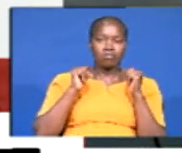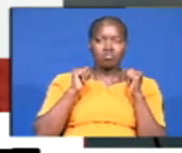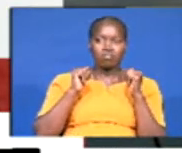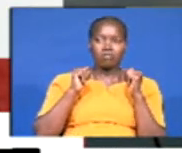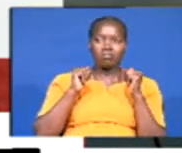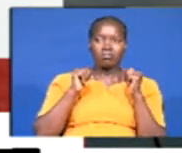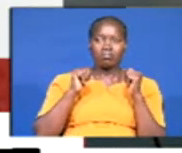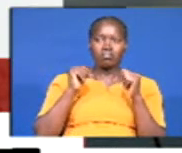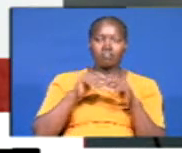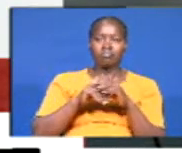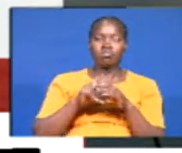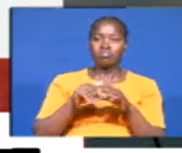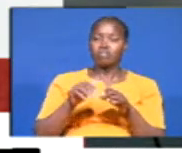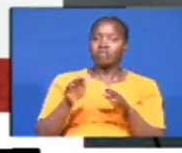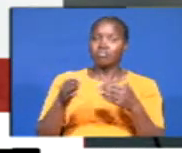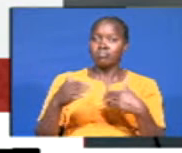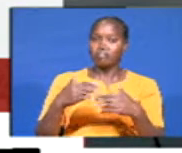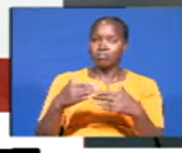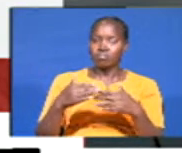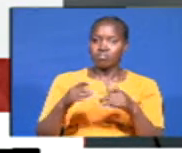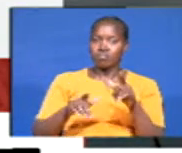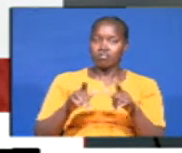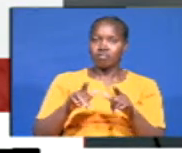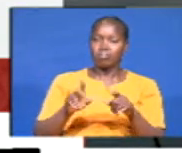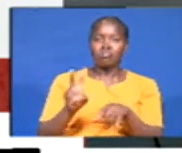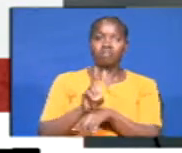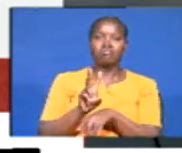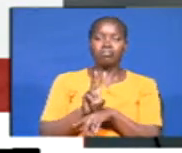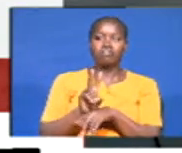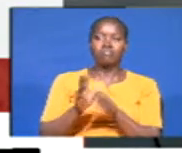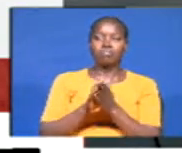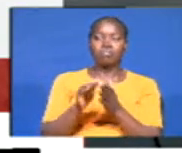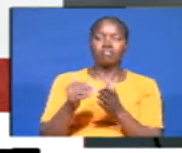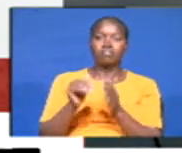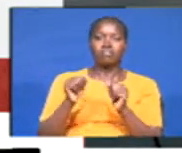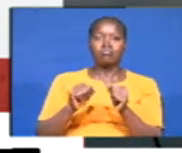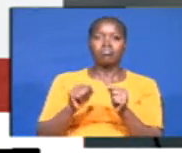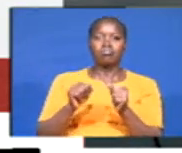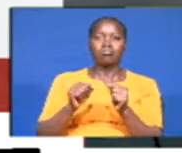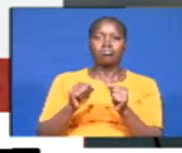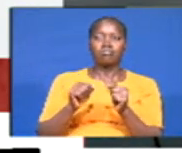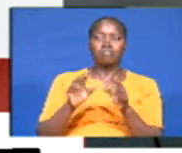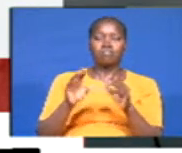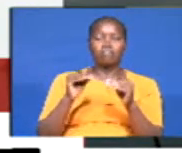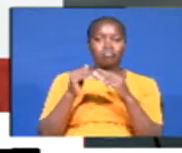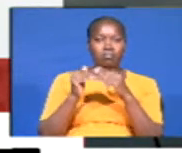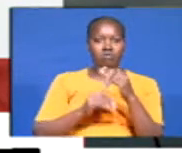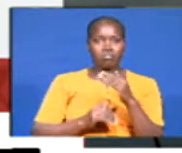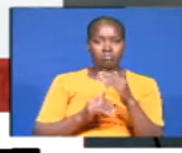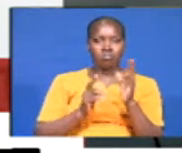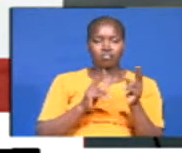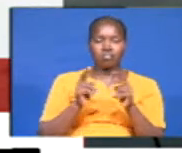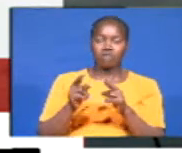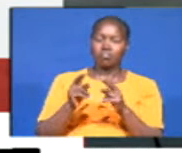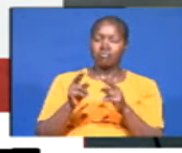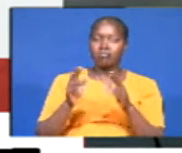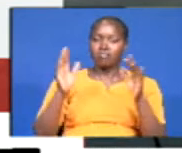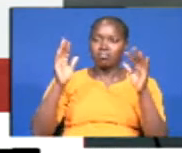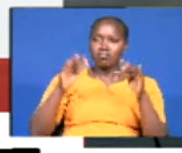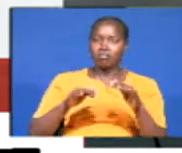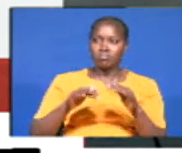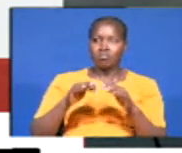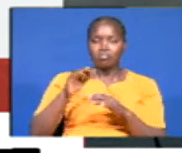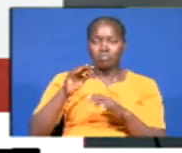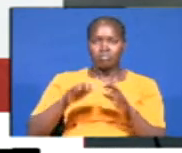karibu na Ziwa Victoria. Maeneo mengine ambayo huenda yakapokea mvua ya kiwango cha chini ya wastani ni pamoja na Baringo, Wasingishu,